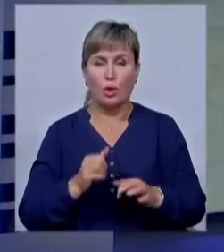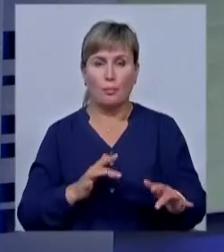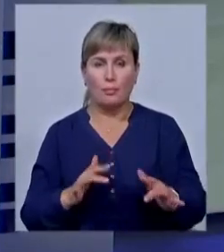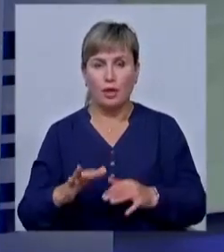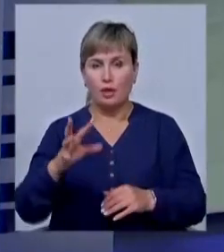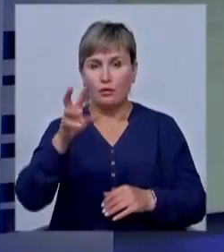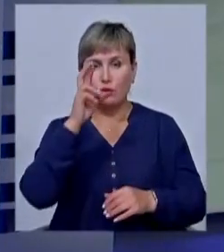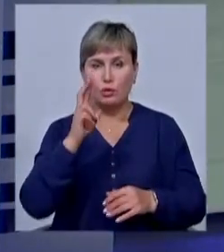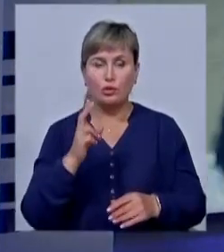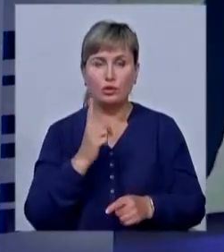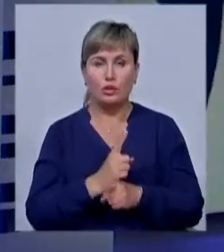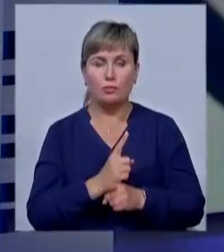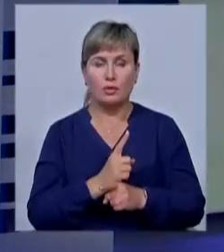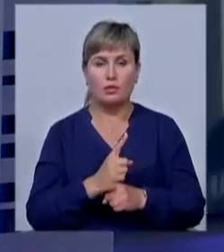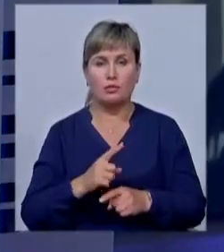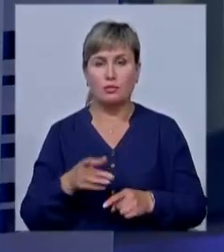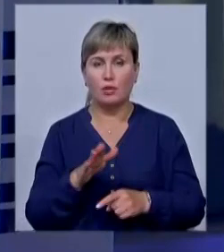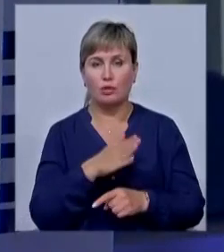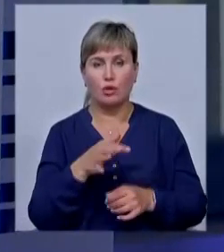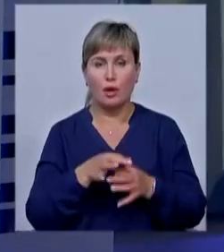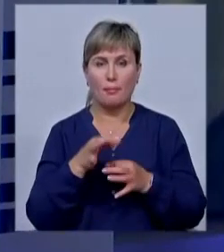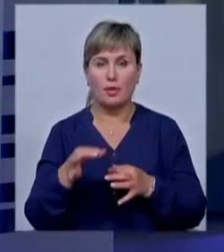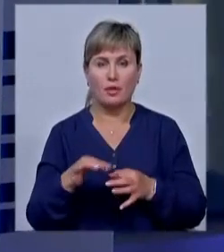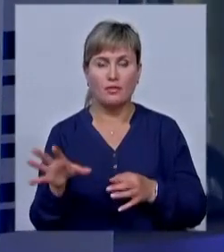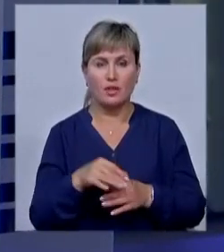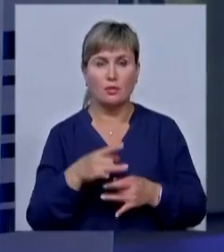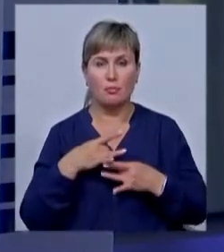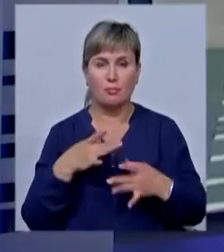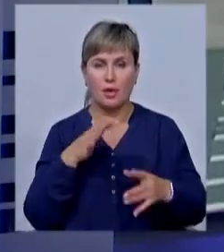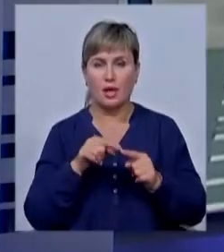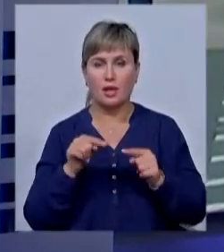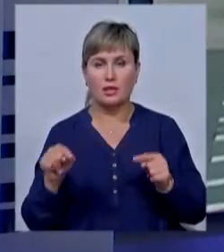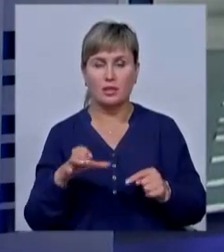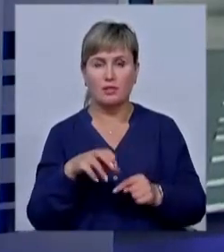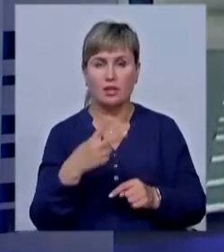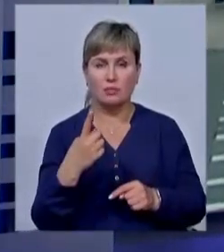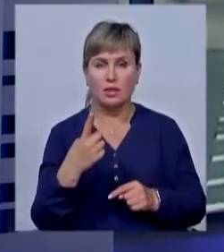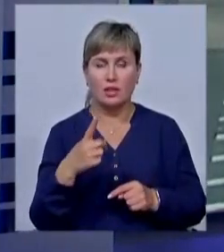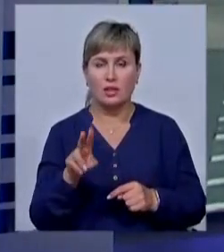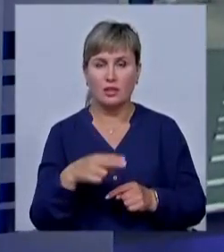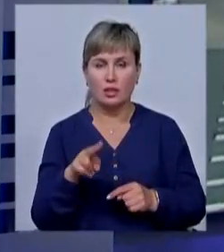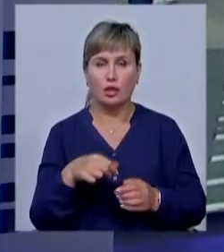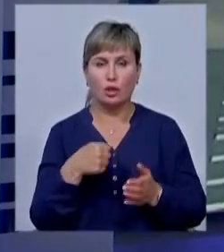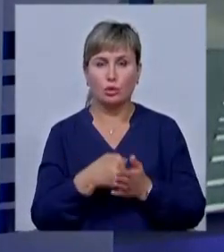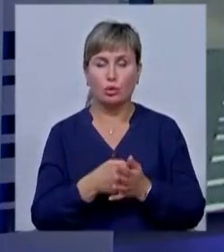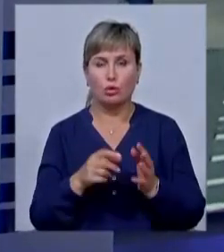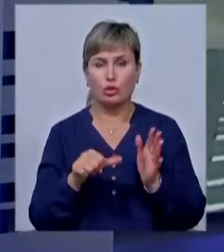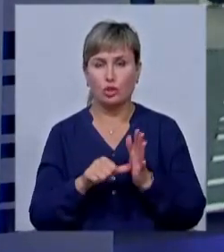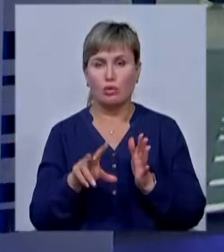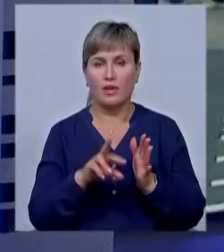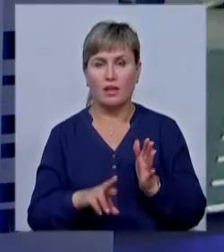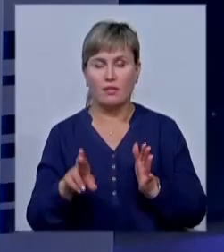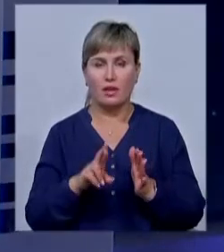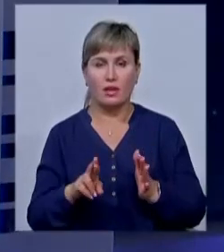В государстве запрещено передвижение между областями на весь праздничный период с 21 декабря до 6 января.